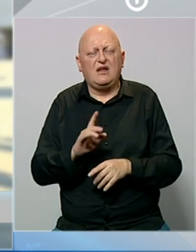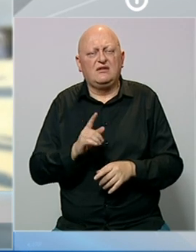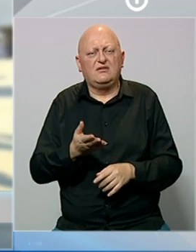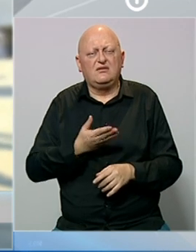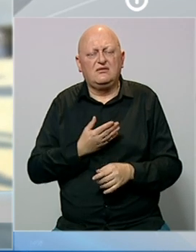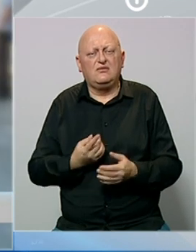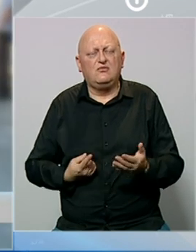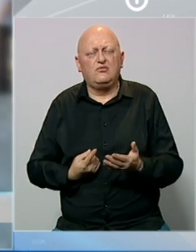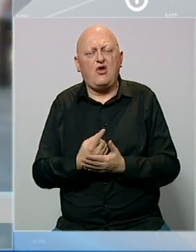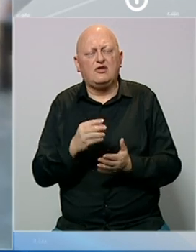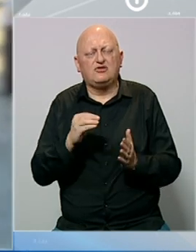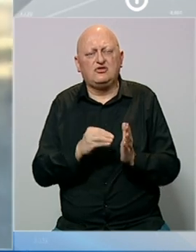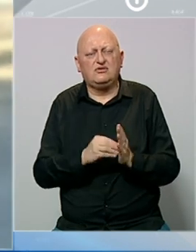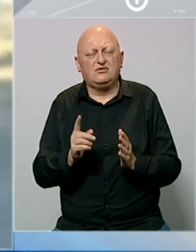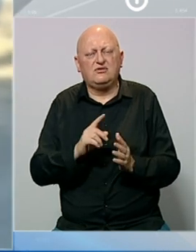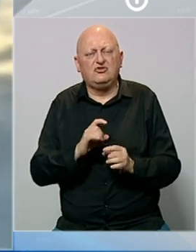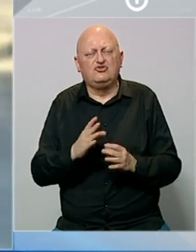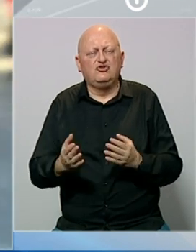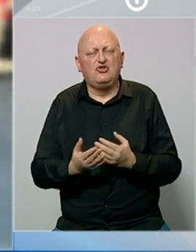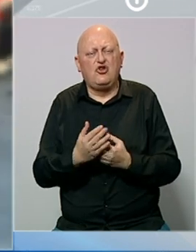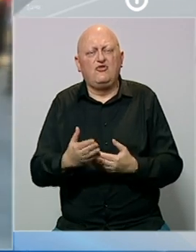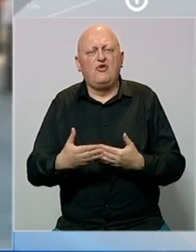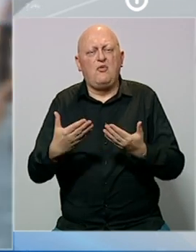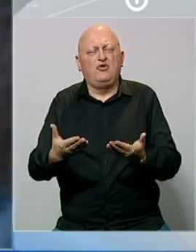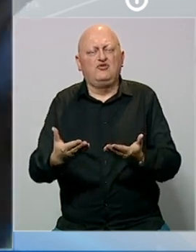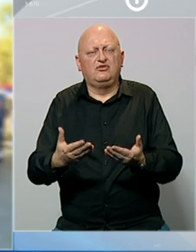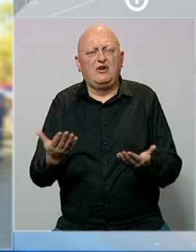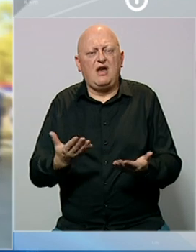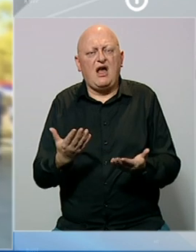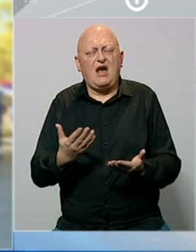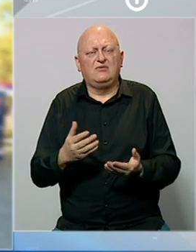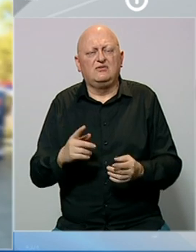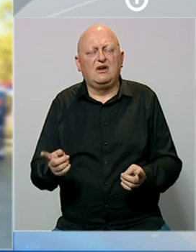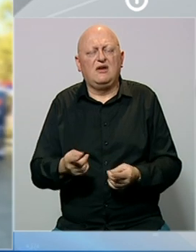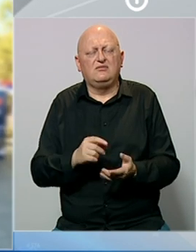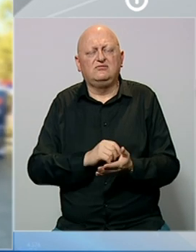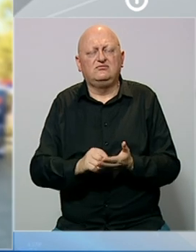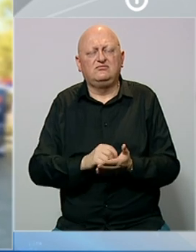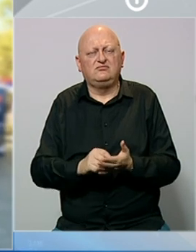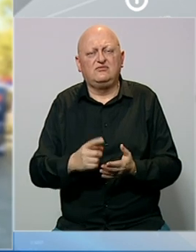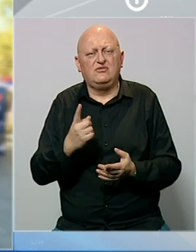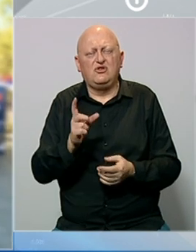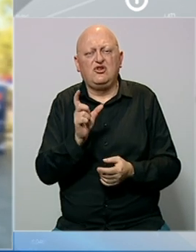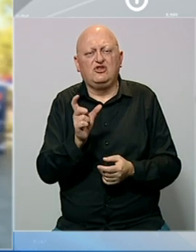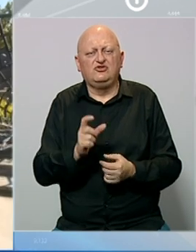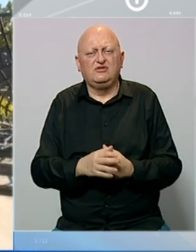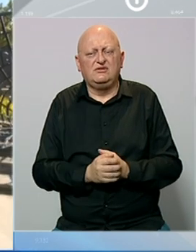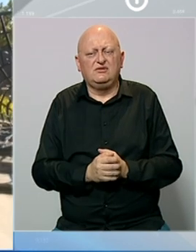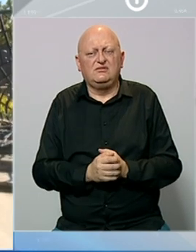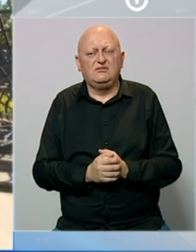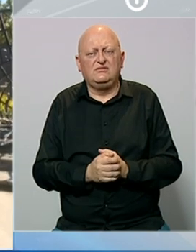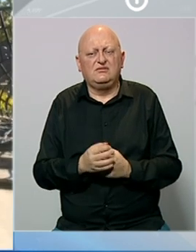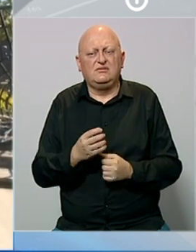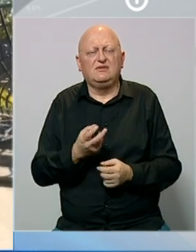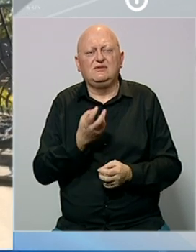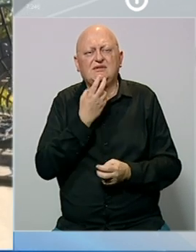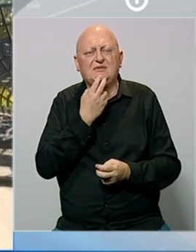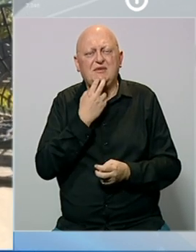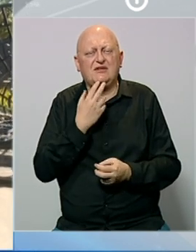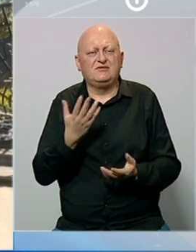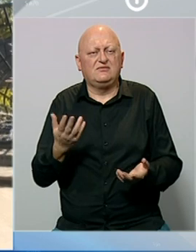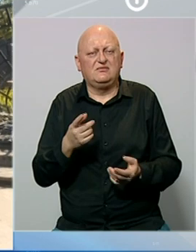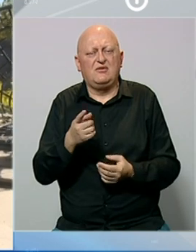dobili prolaznu ocjenu jer im ništa novo nije ponuđeno. Evo kako su kampanju opisali u jednoj rečenici. Smiješna malo.